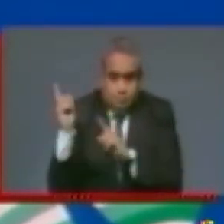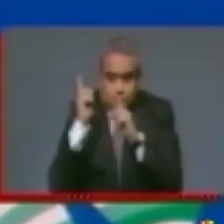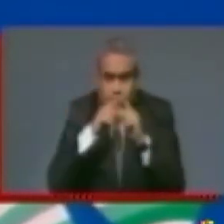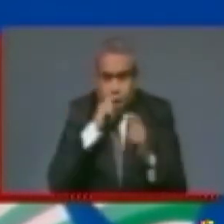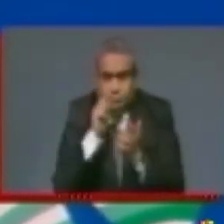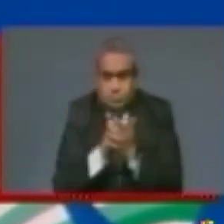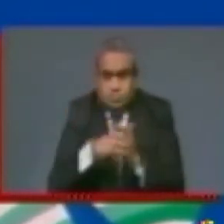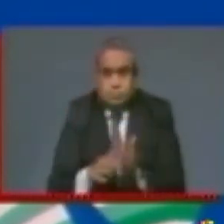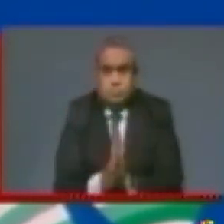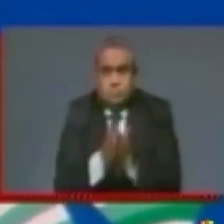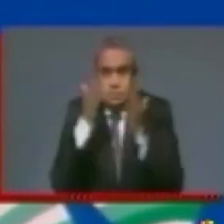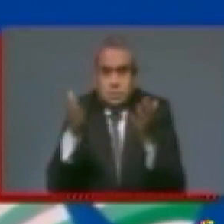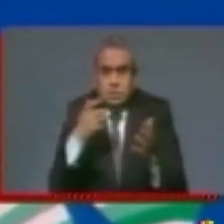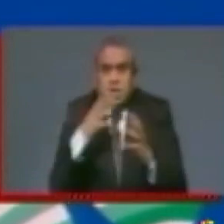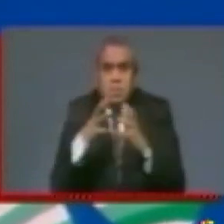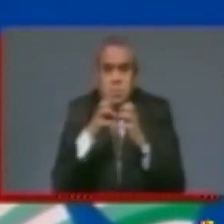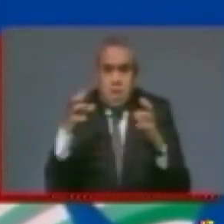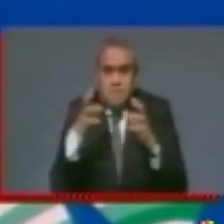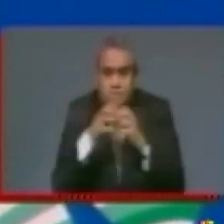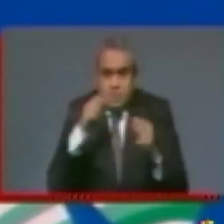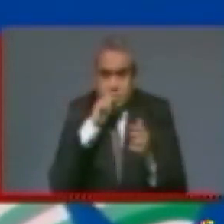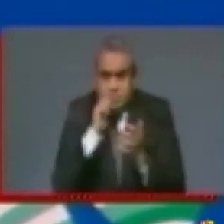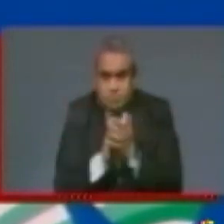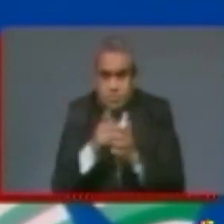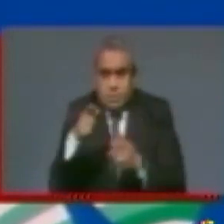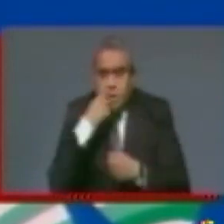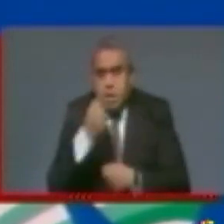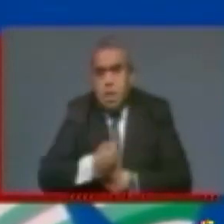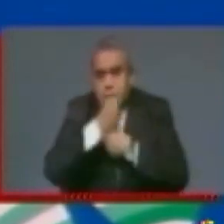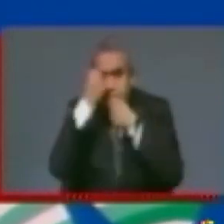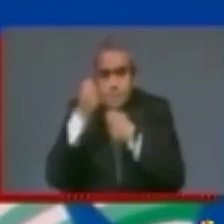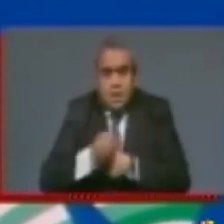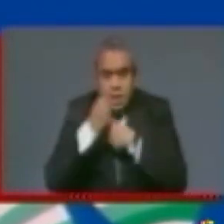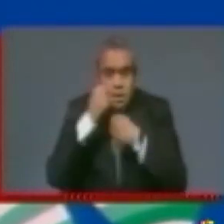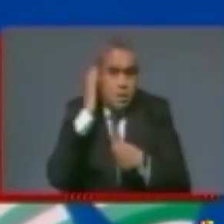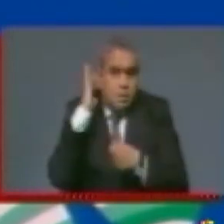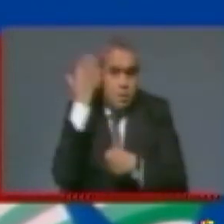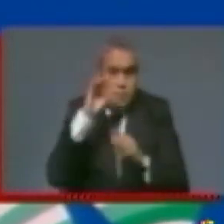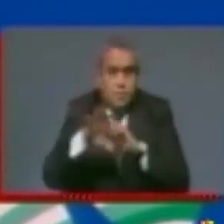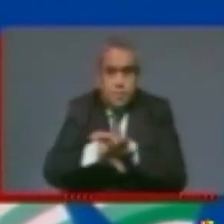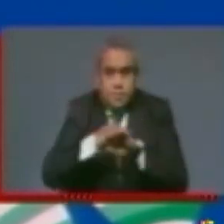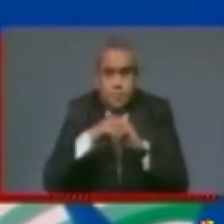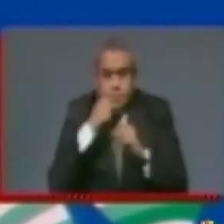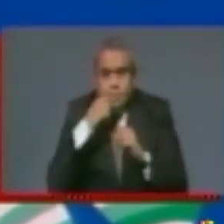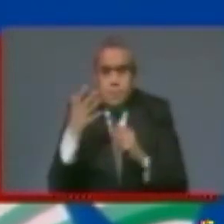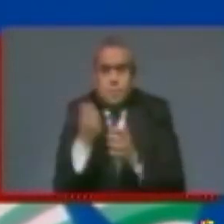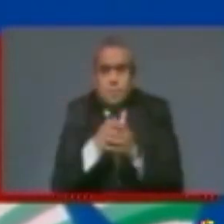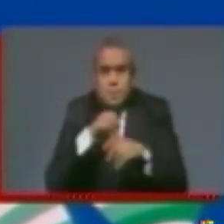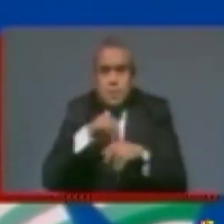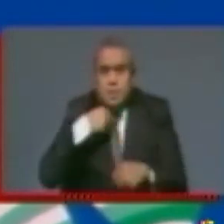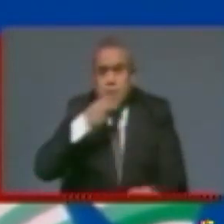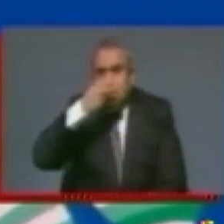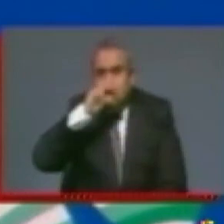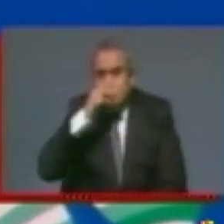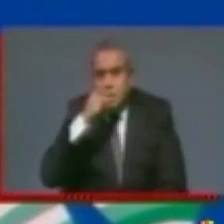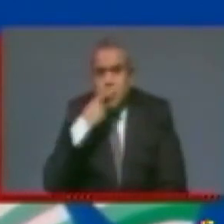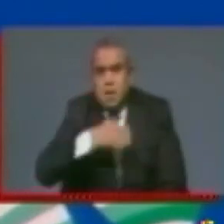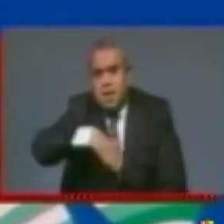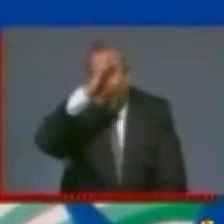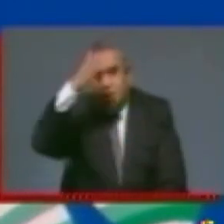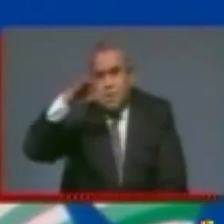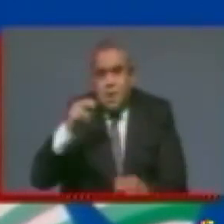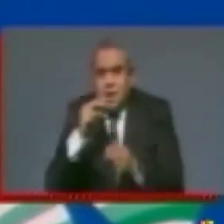هنستعرضها بالتفصيل معكم ولكن ايضا المنيا الشهيره جدا بنشاط المحاجر نظرا لوجود طبعا الجبال اللي موجوده